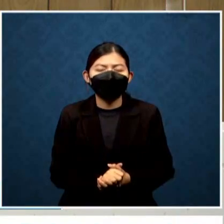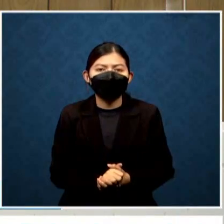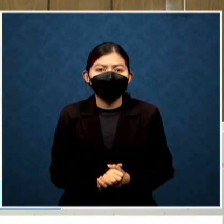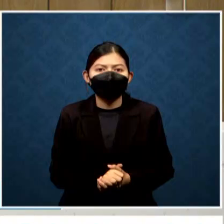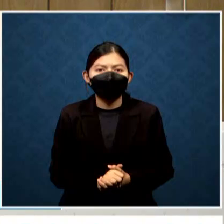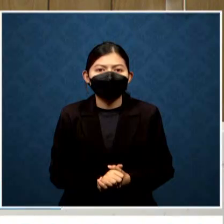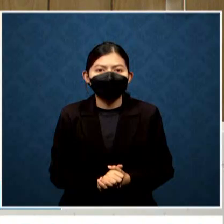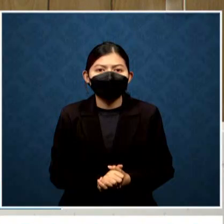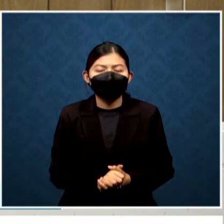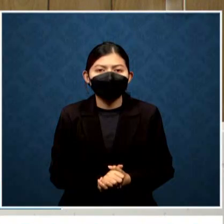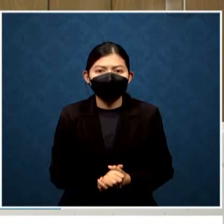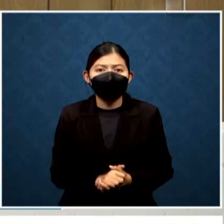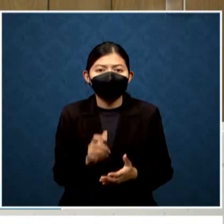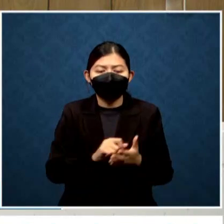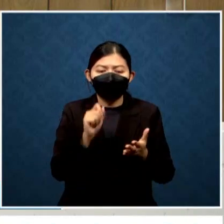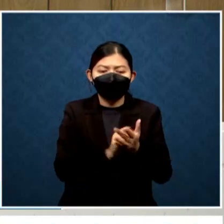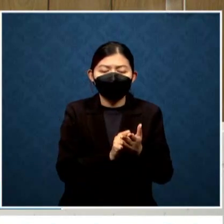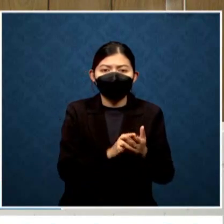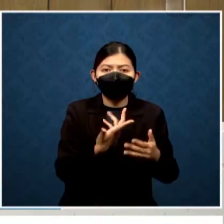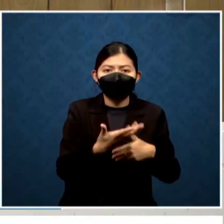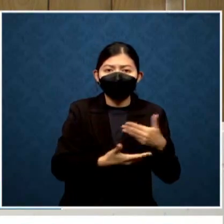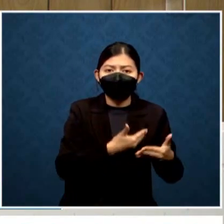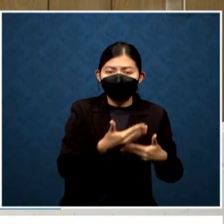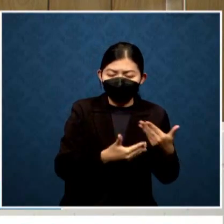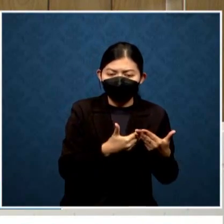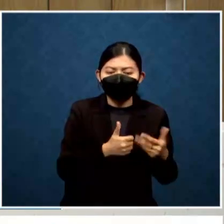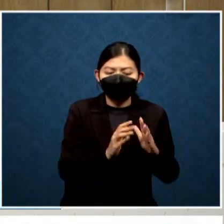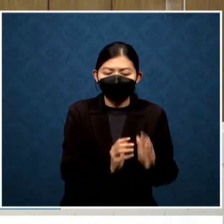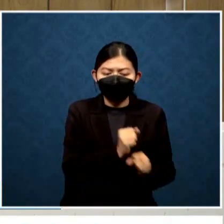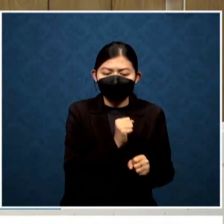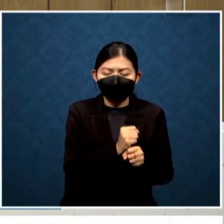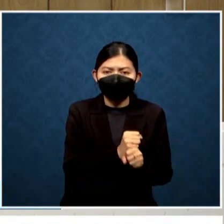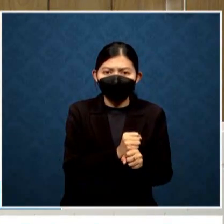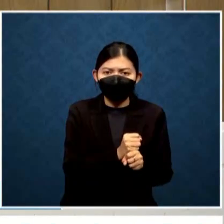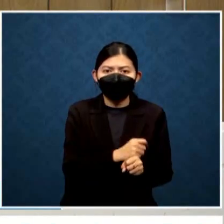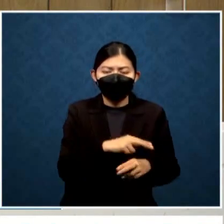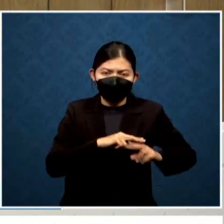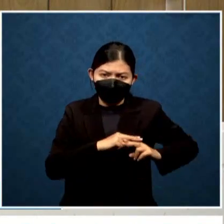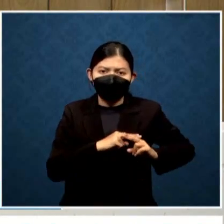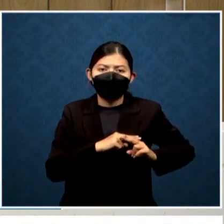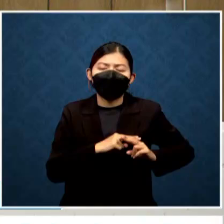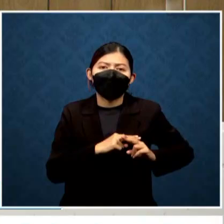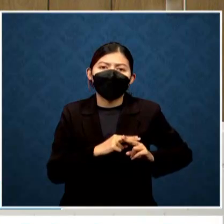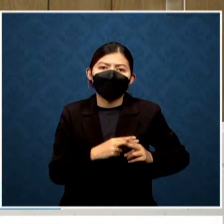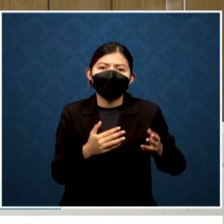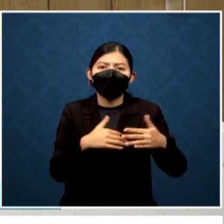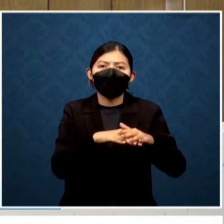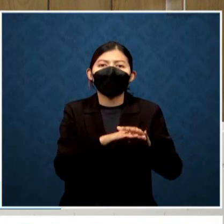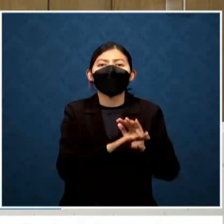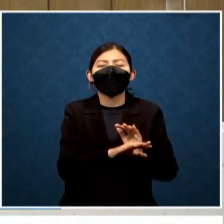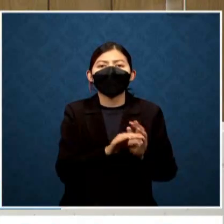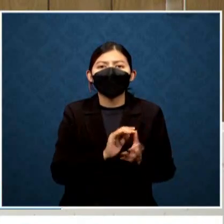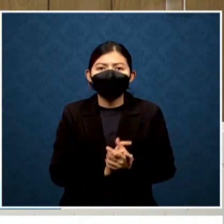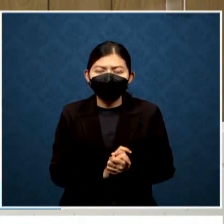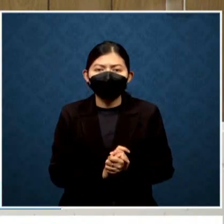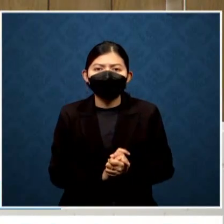ในการที่จดพาณิชย์เจ้าที่ท้องถิ่นก็ต้องเกี่ยวข้องด้วยนะครับที่ผมดูในขั้นต้นในขณะนี้ส่วนในเรื่องของเ